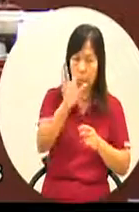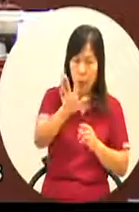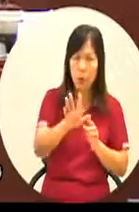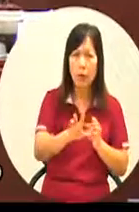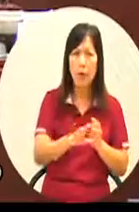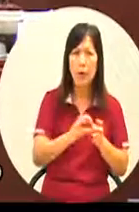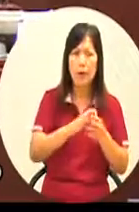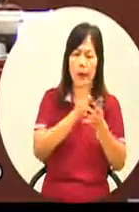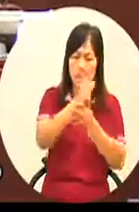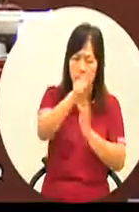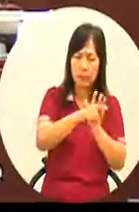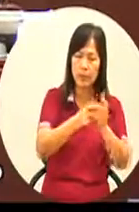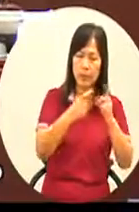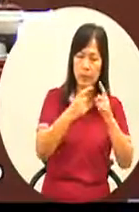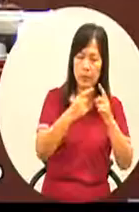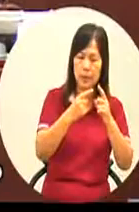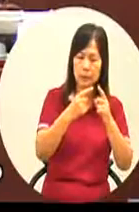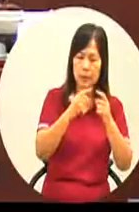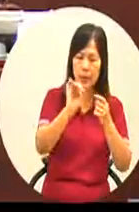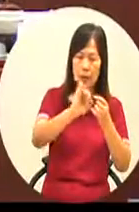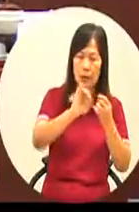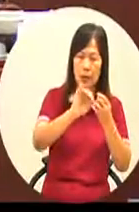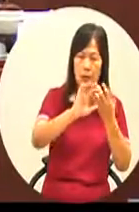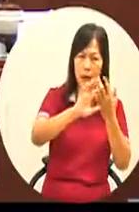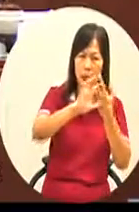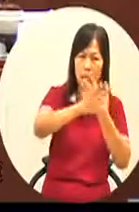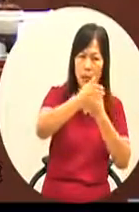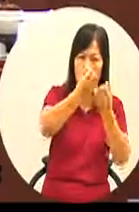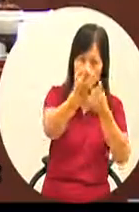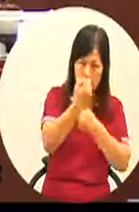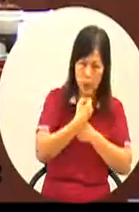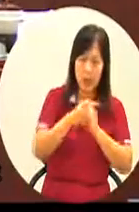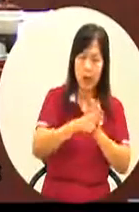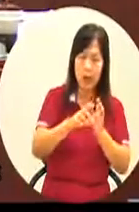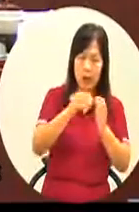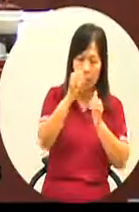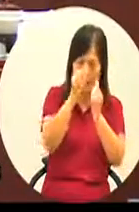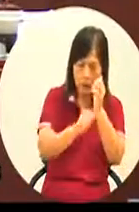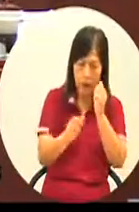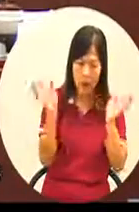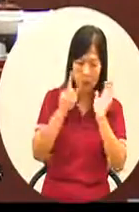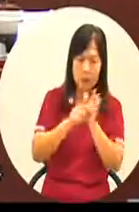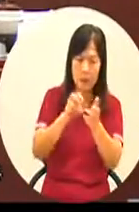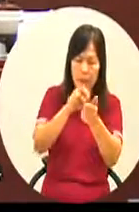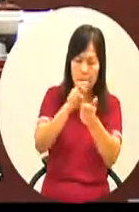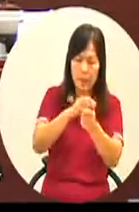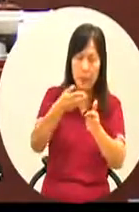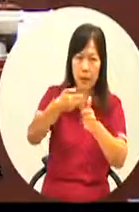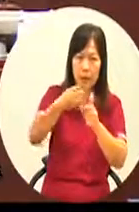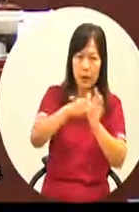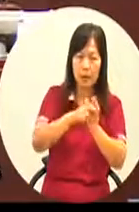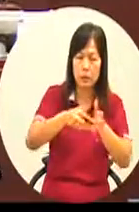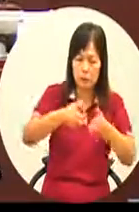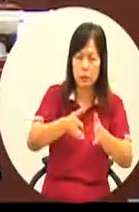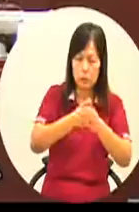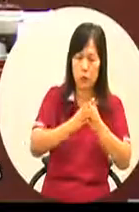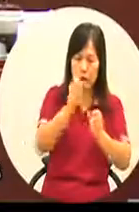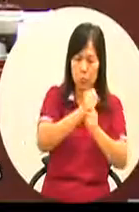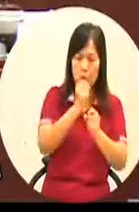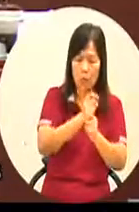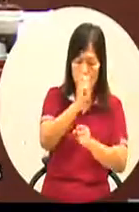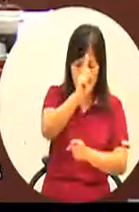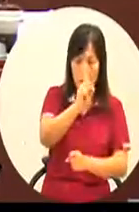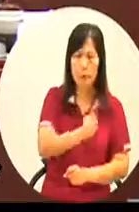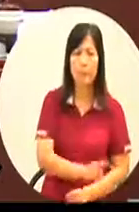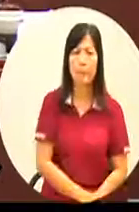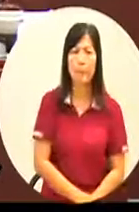得说其实未来这些新住民姐妹还有她的二代培力，其实是我们未来新南向政策里面非常重要的一个角色，